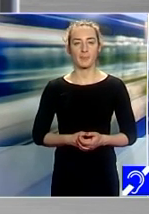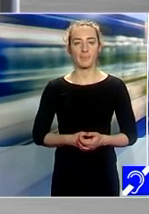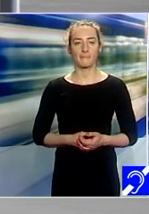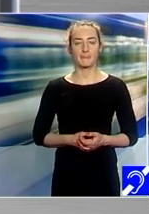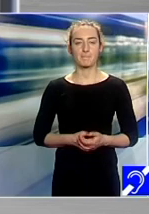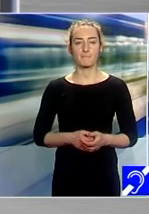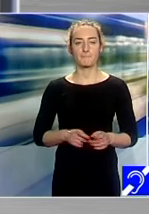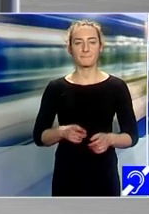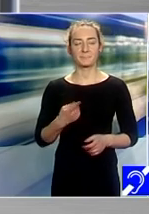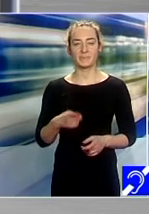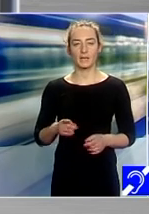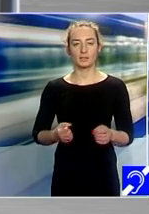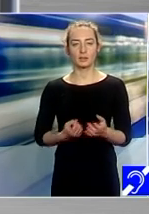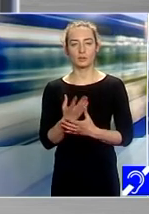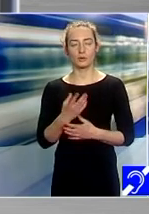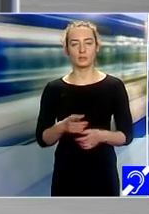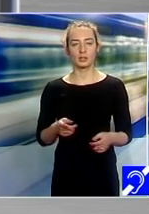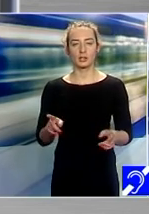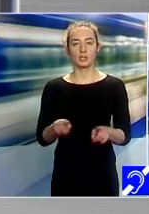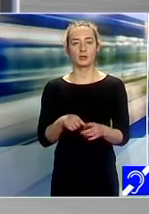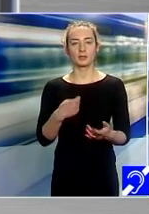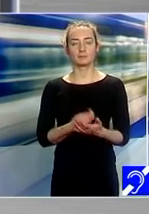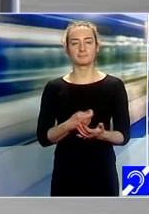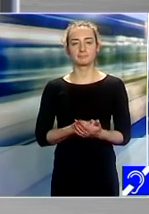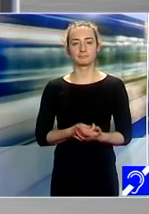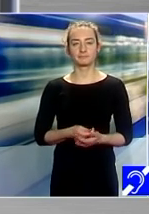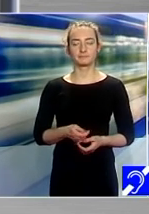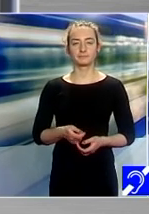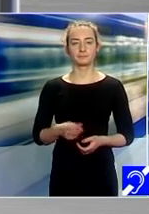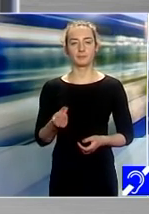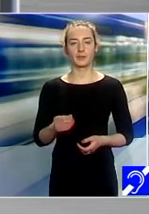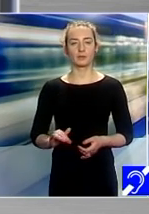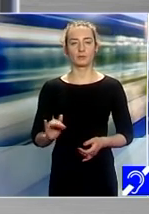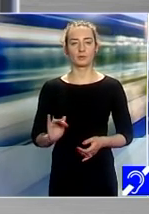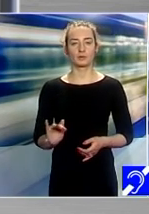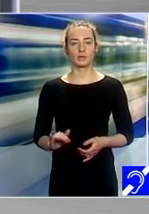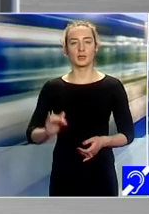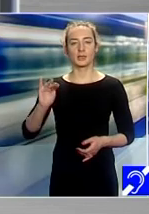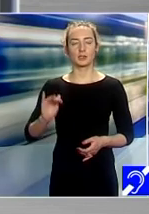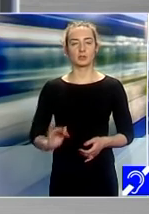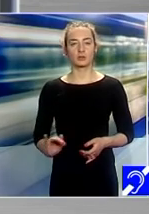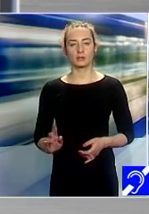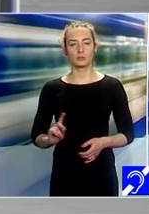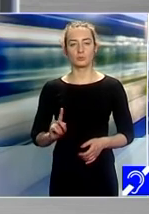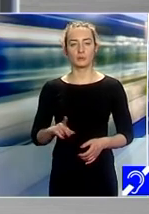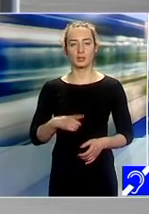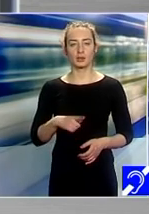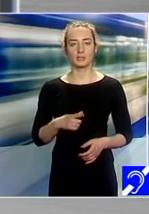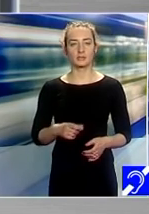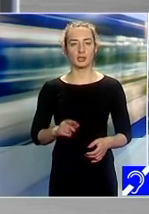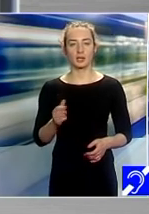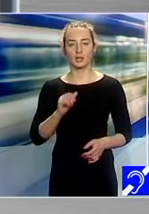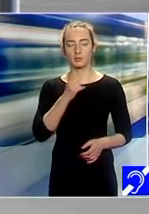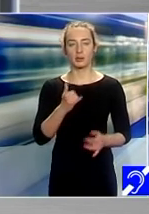Alte noutăți în legătură cu indemnizația pentru creșterea copilului nu există